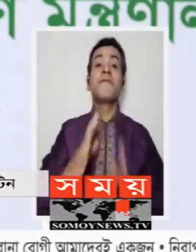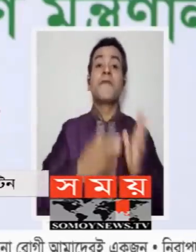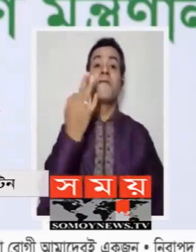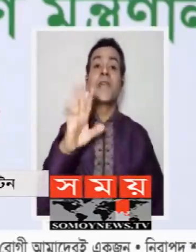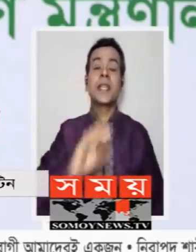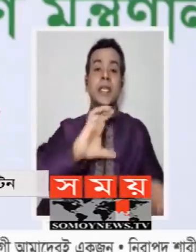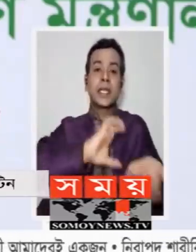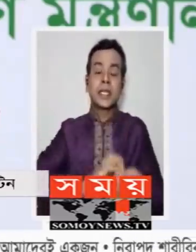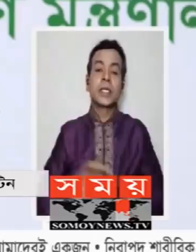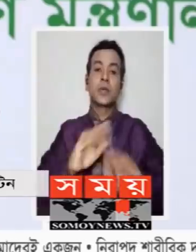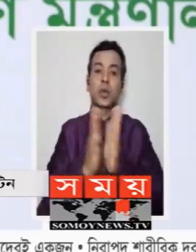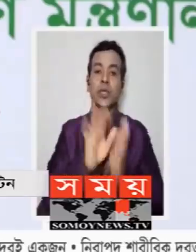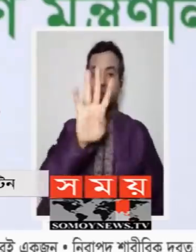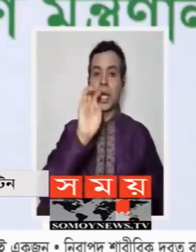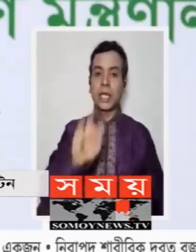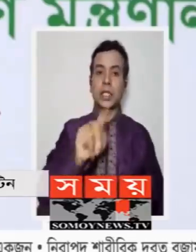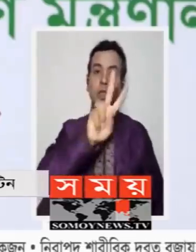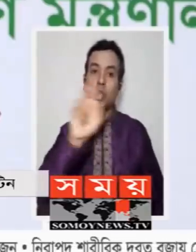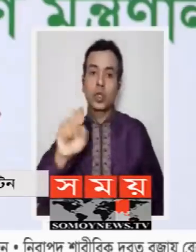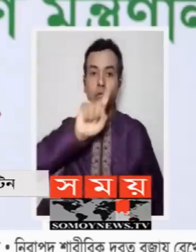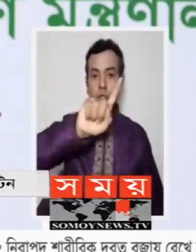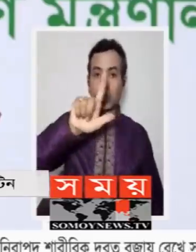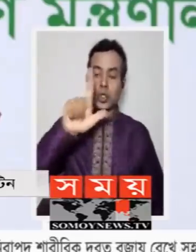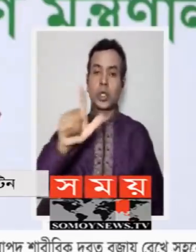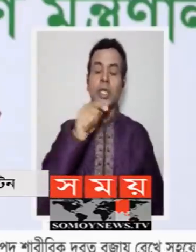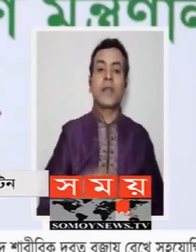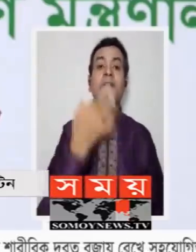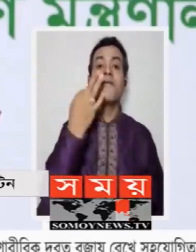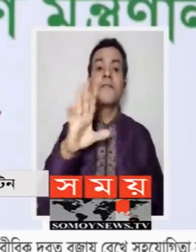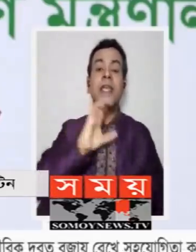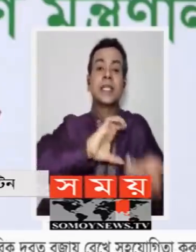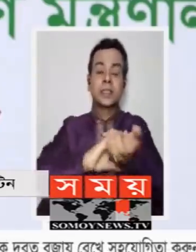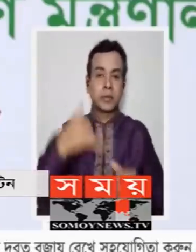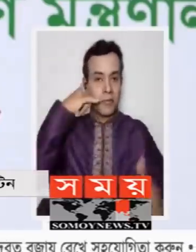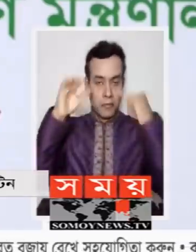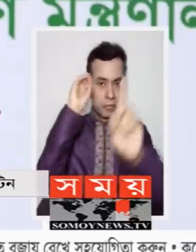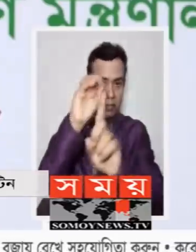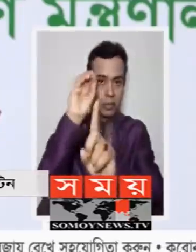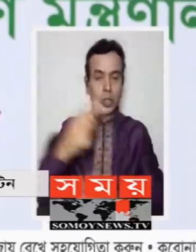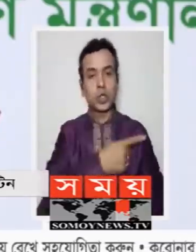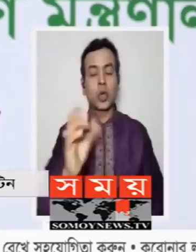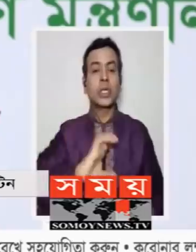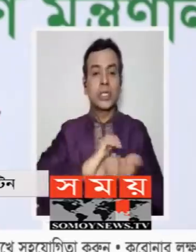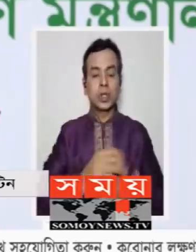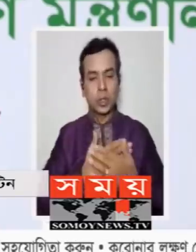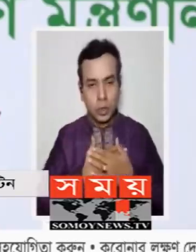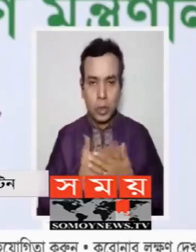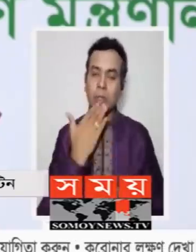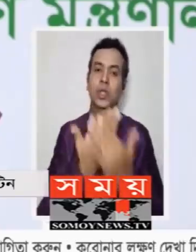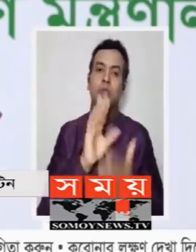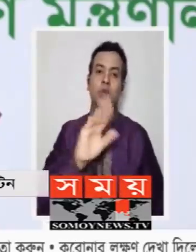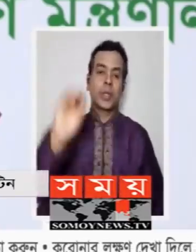16,173 জন এবং গত 24 ঘন্টায় আরও নতুন করে 5 জন প্রশিক্ষণ নিয়েছেন। স্বেচ্ছাসেবা ভিত্তিতে সেবা দিয়ে